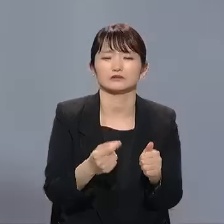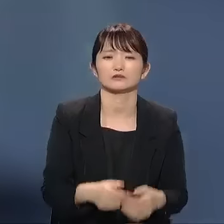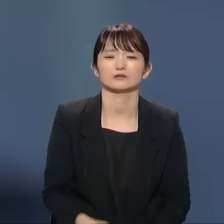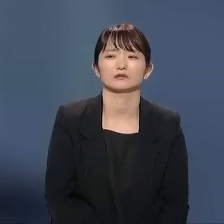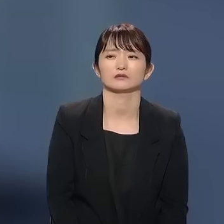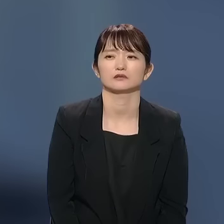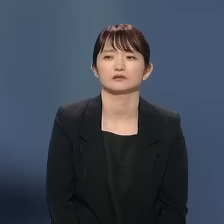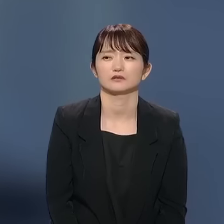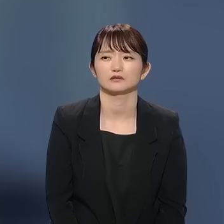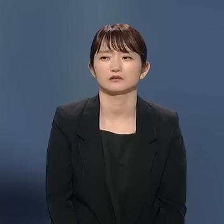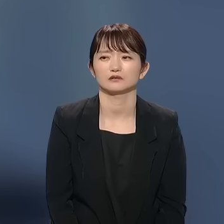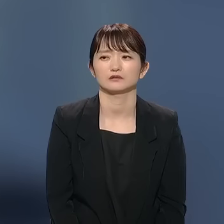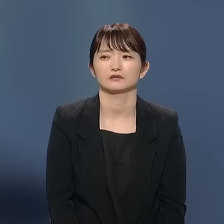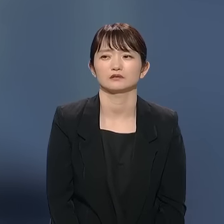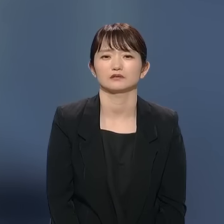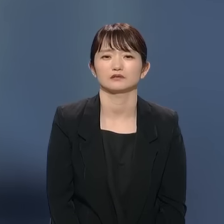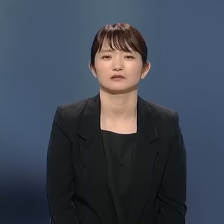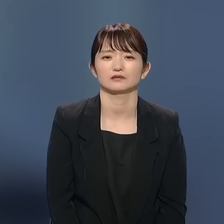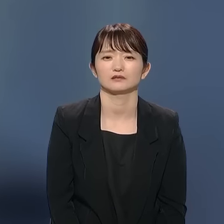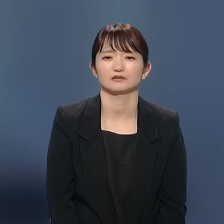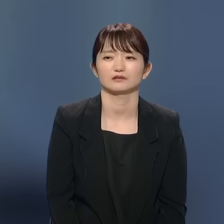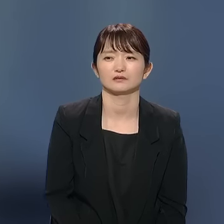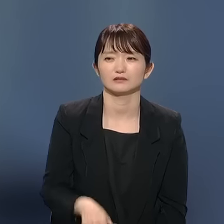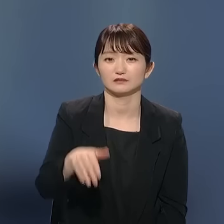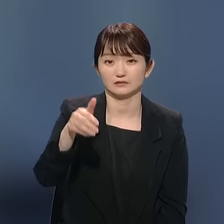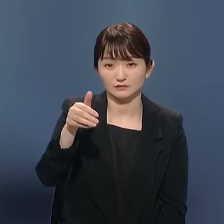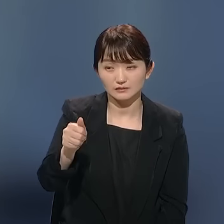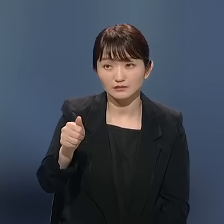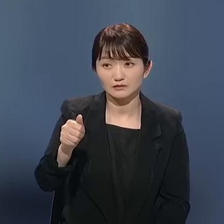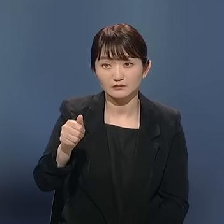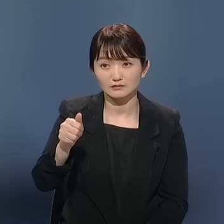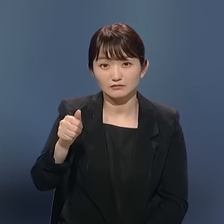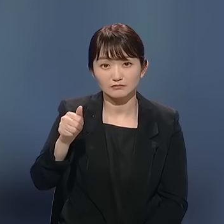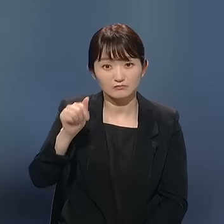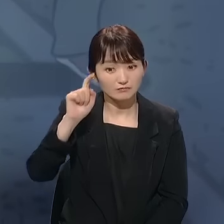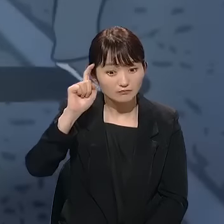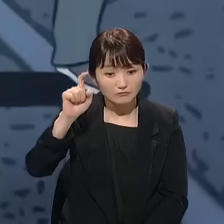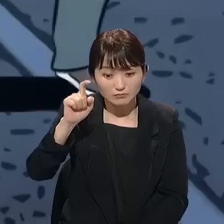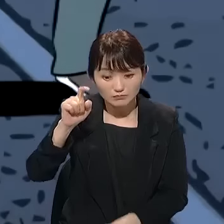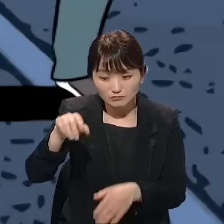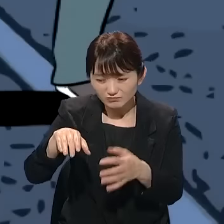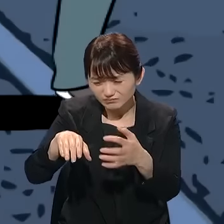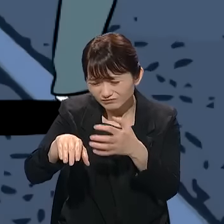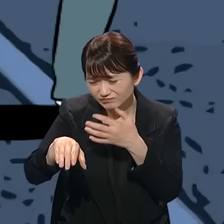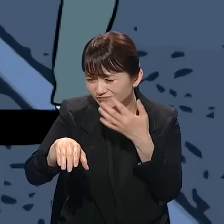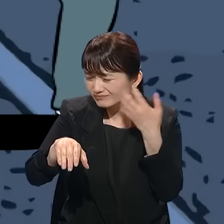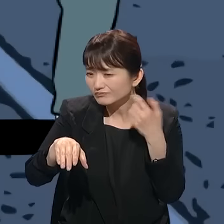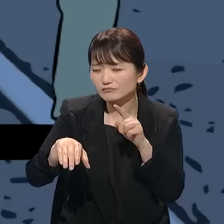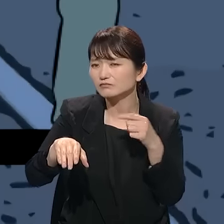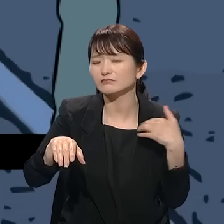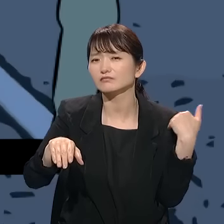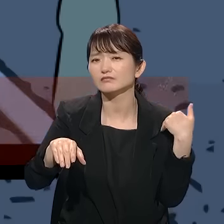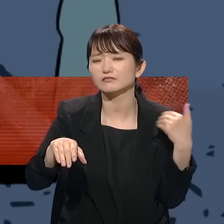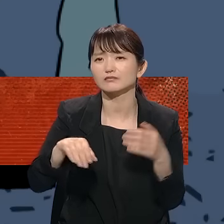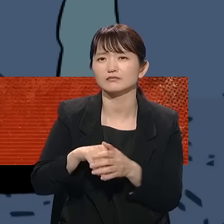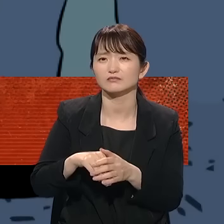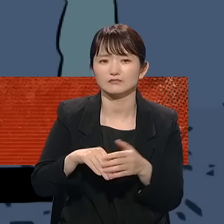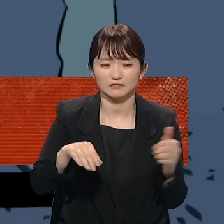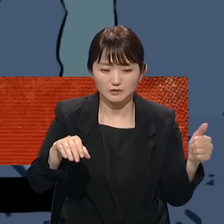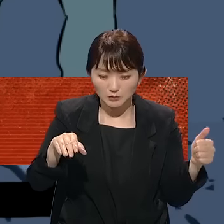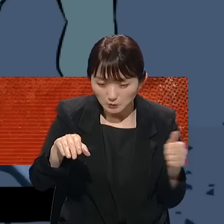있습니다. 아, 양 변호사님 그래서 차주가 열흘 동안이나 눈치를 못했을 정도면 이제 나름 정성은 좀 들였던